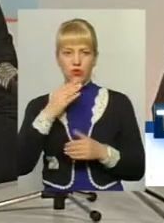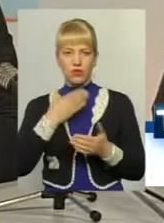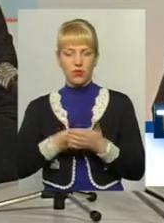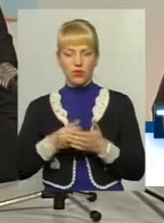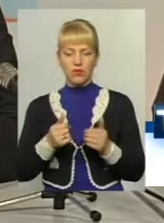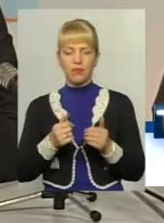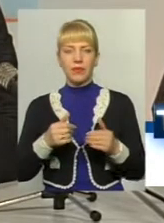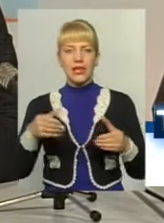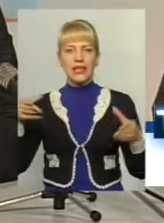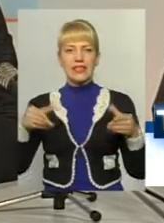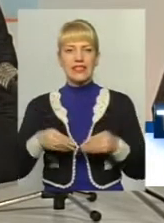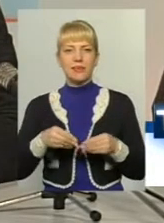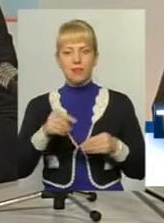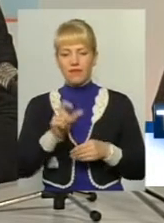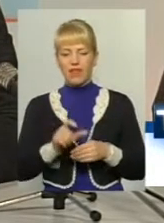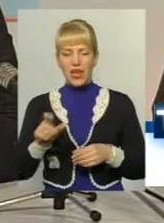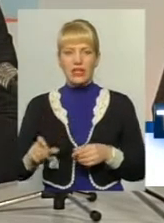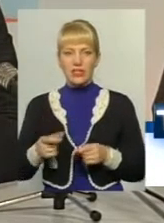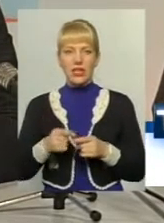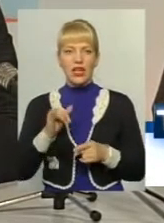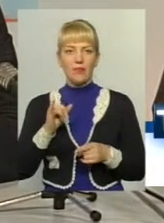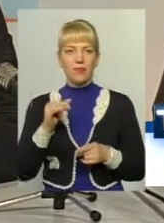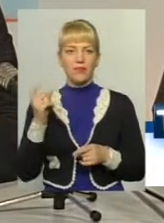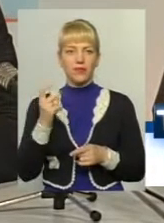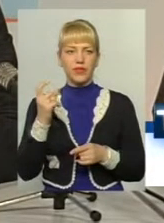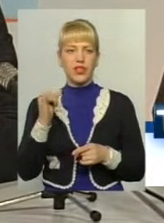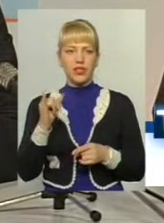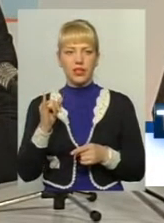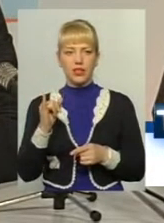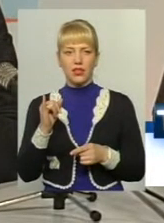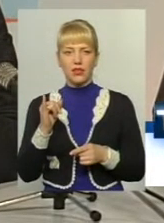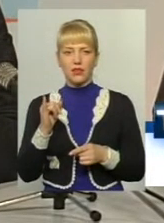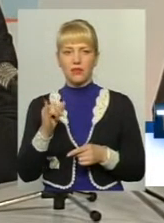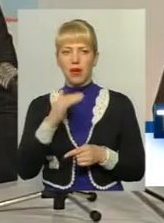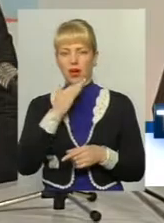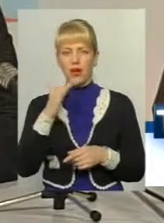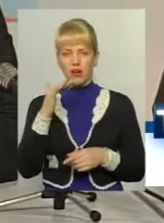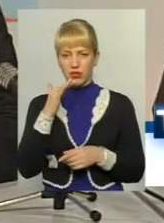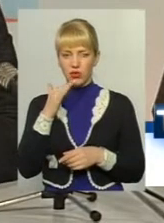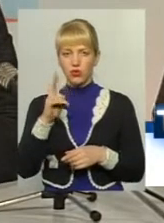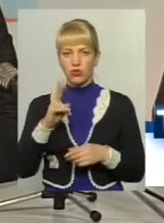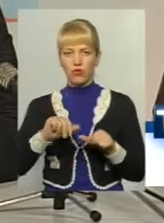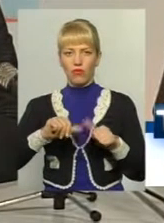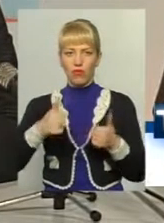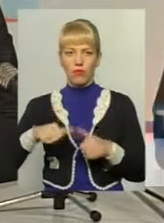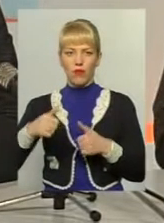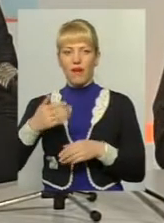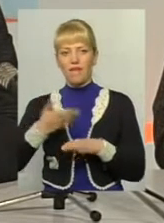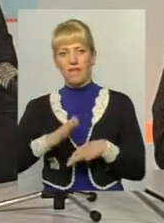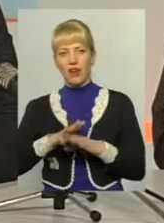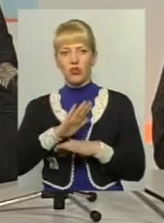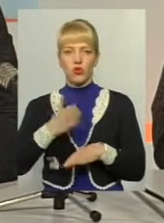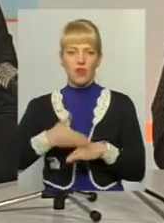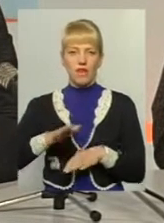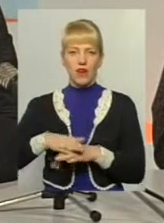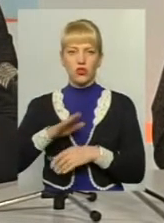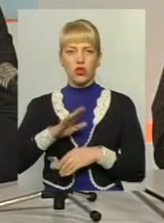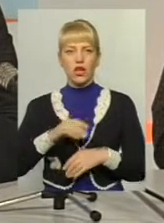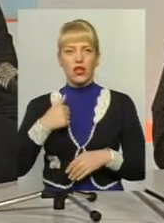я не стикався особисто, я не оформляв собі субсидію. Ну, скажу так, що багато хто оформляє